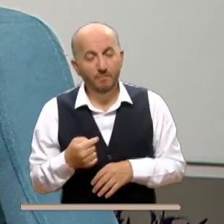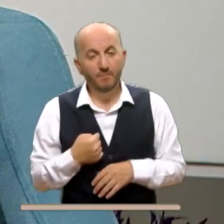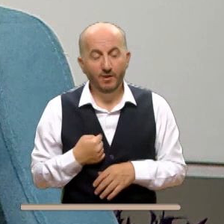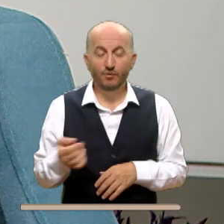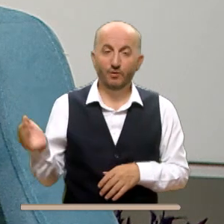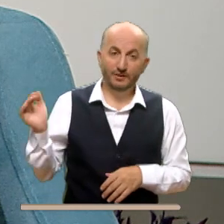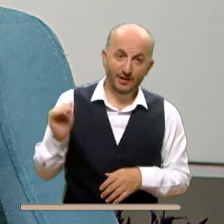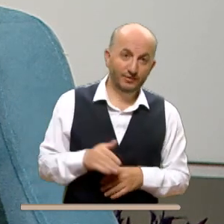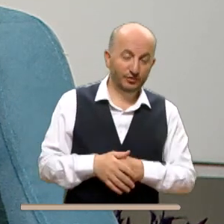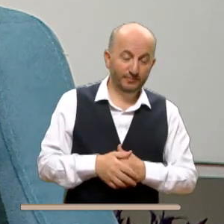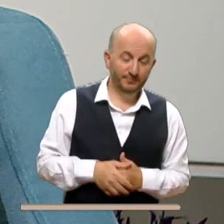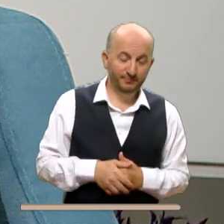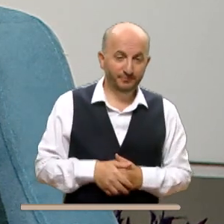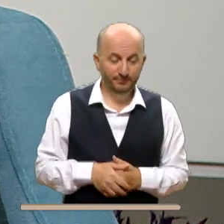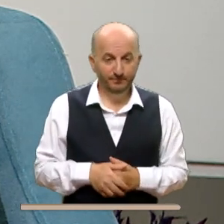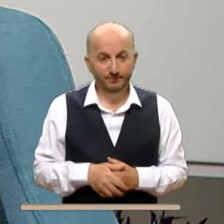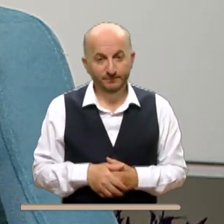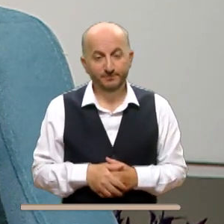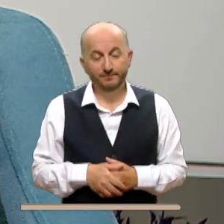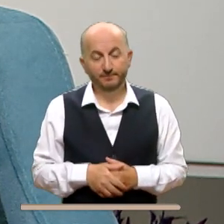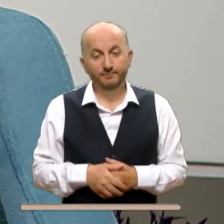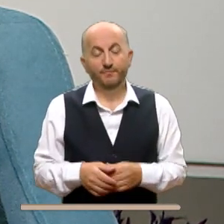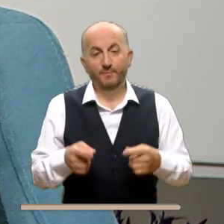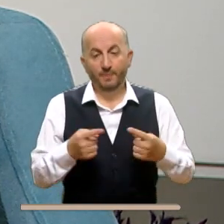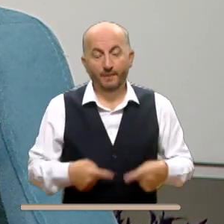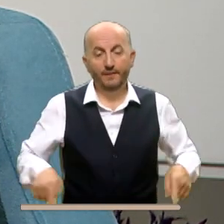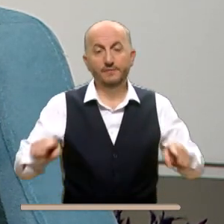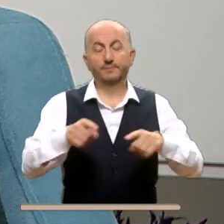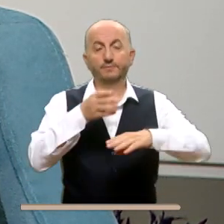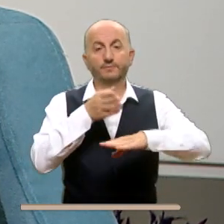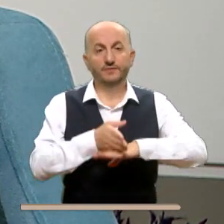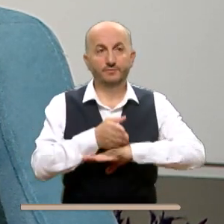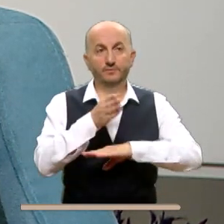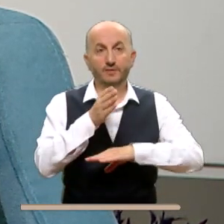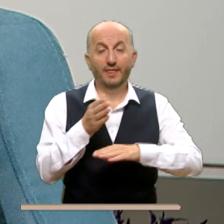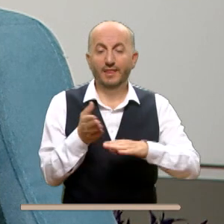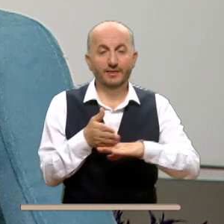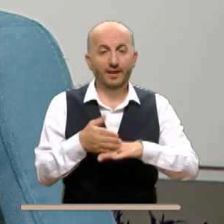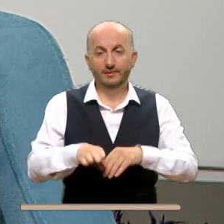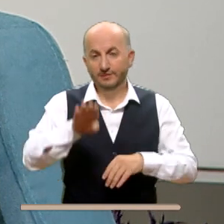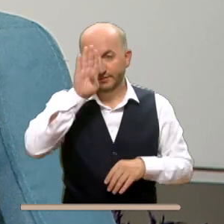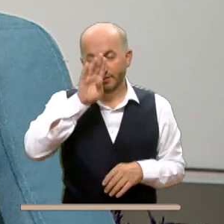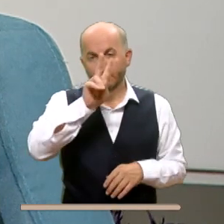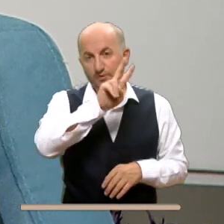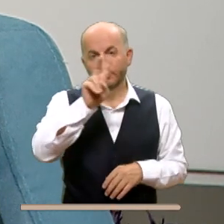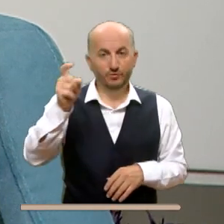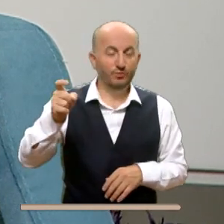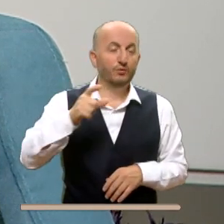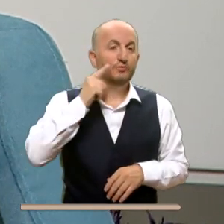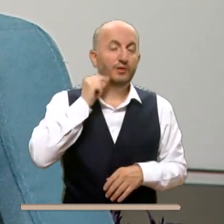geleceğim efendim. Şimdi bizim doğrusu neden İstanbul 29 Mayıs